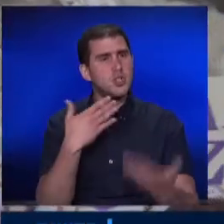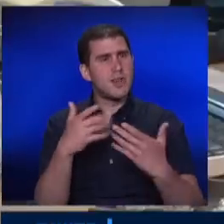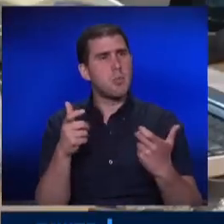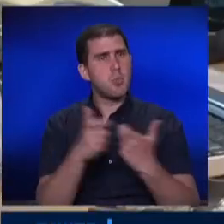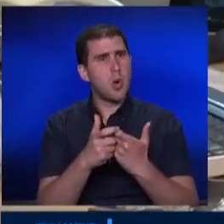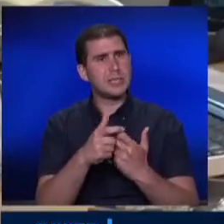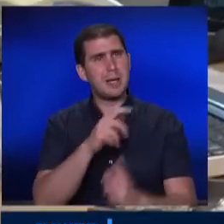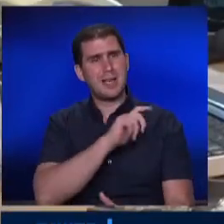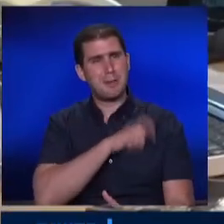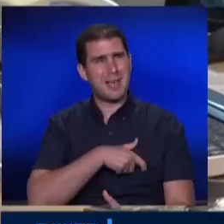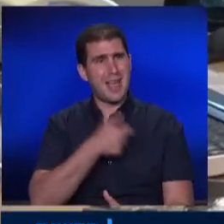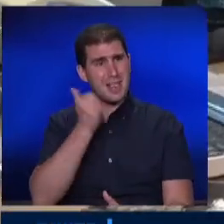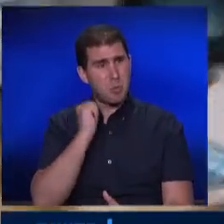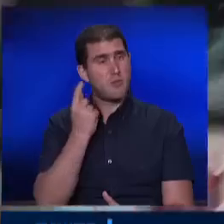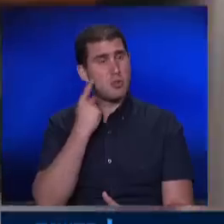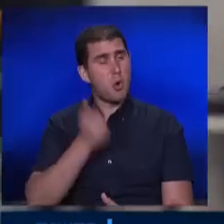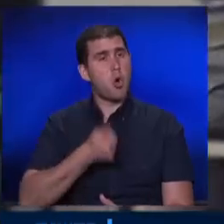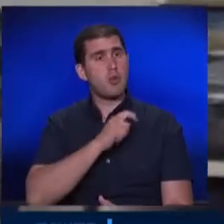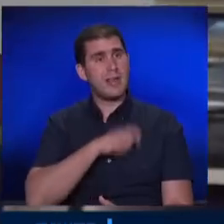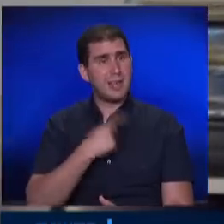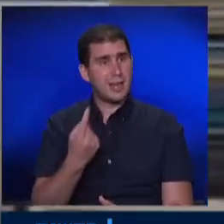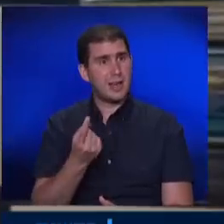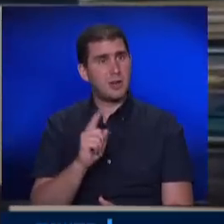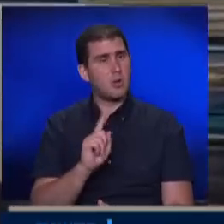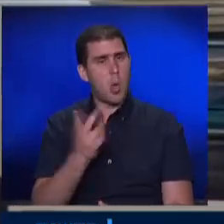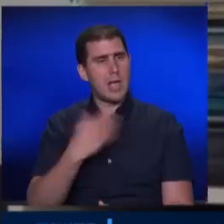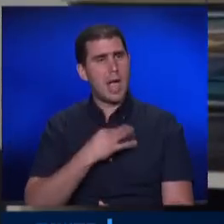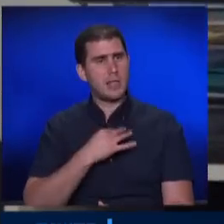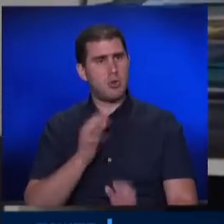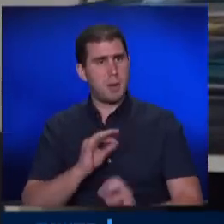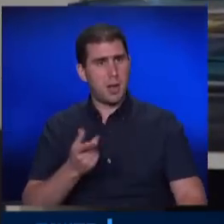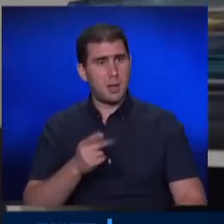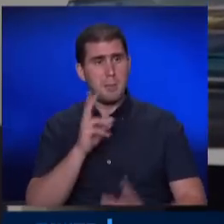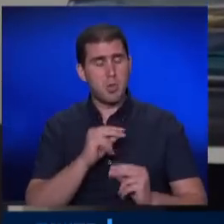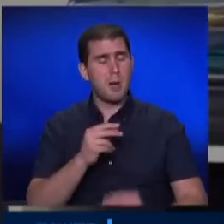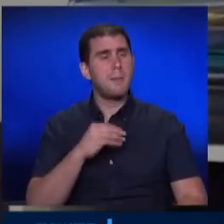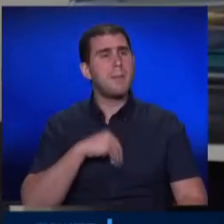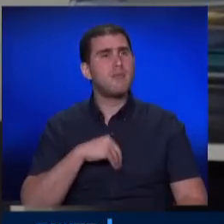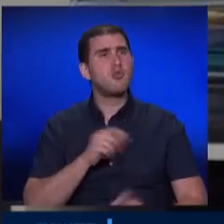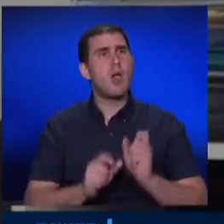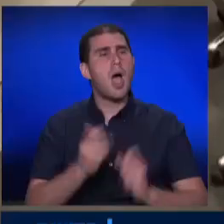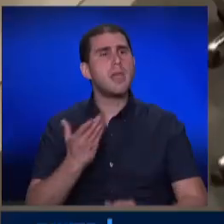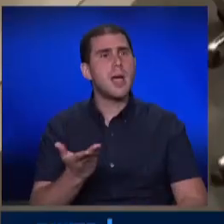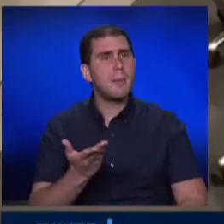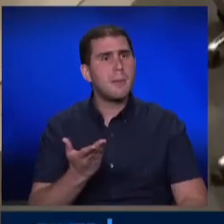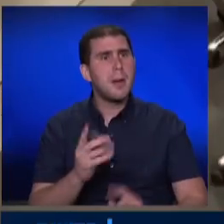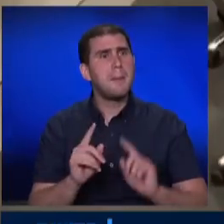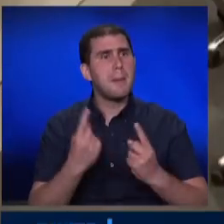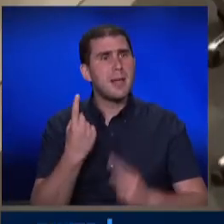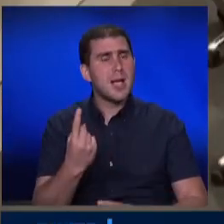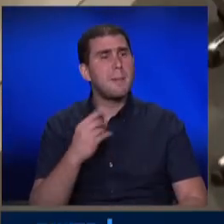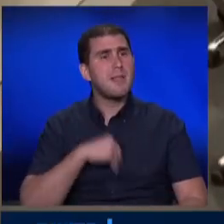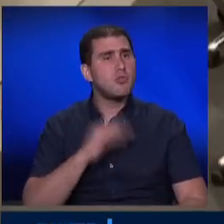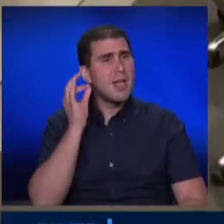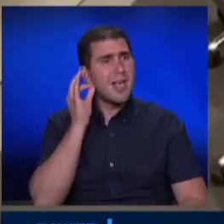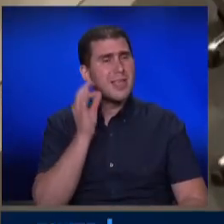המועצה בעירייה אמש, ושמעו את ראש העיר שלא נשאר אדיש. מדובר בנפשו של אדם, במקרה זה בנפשה של